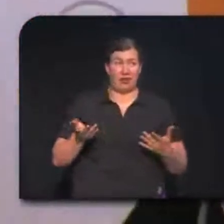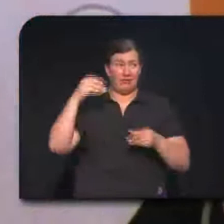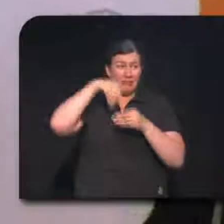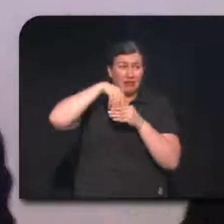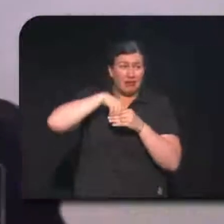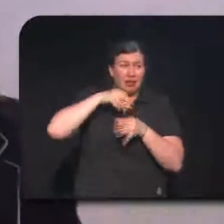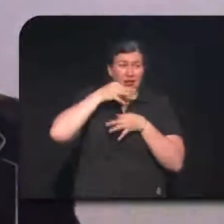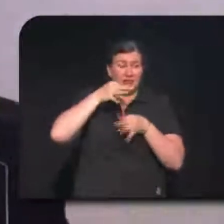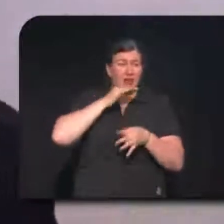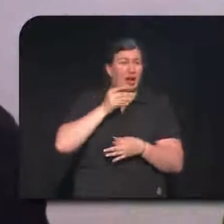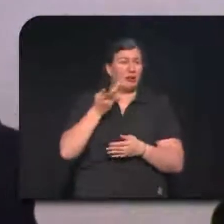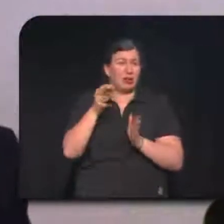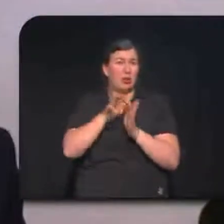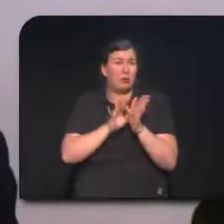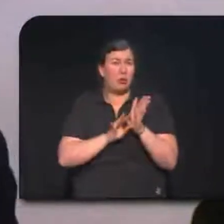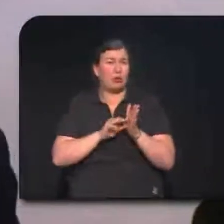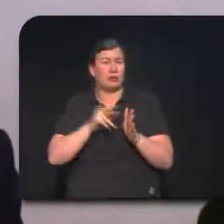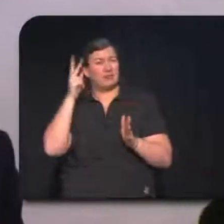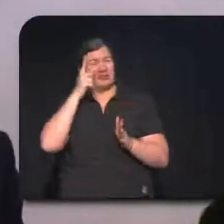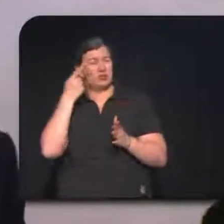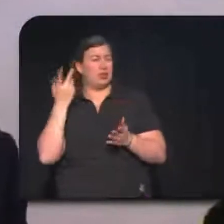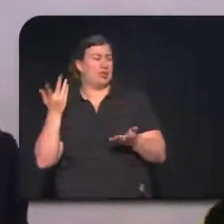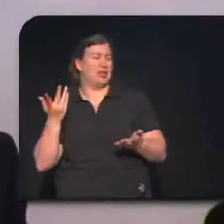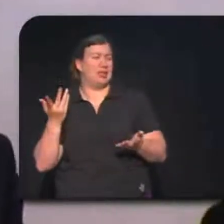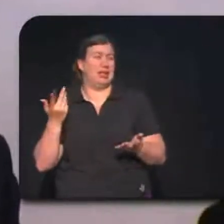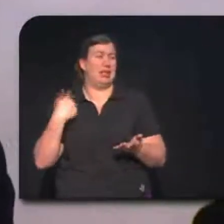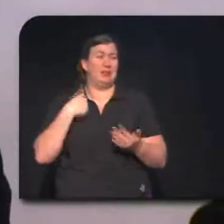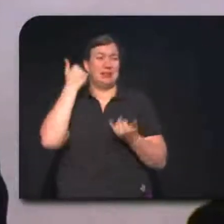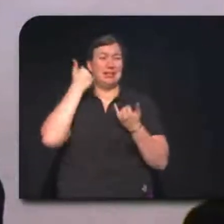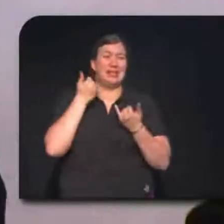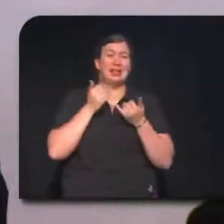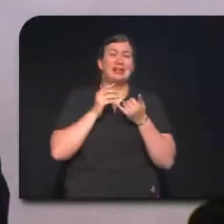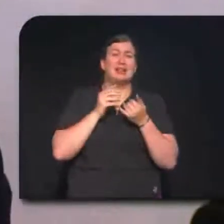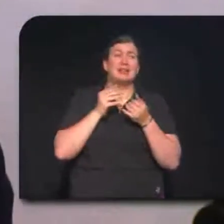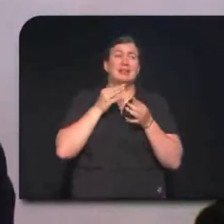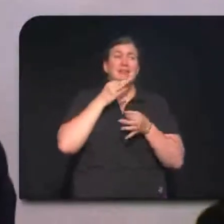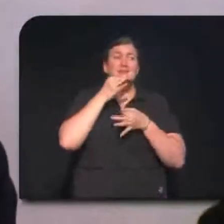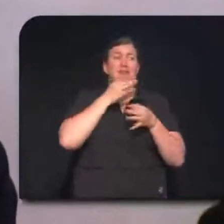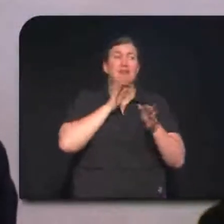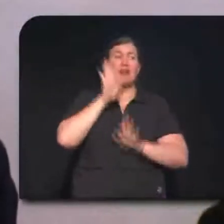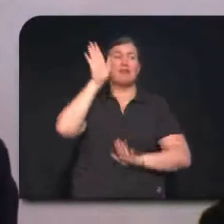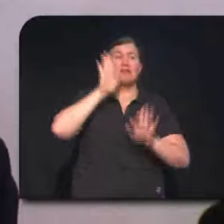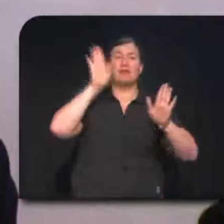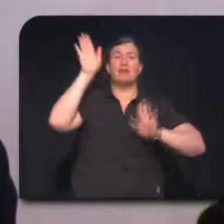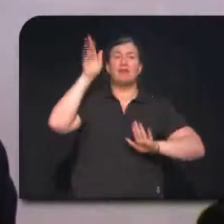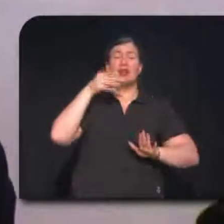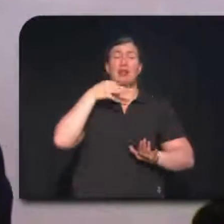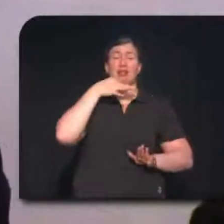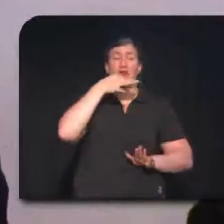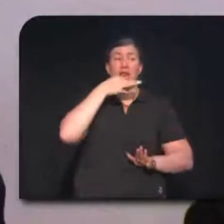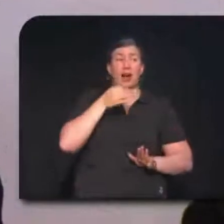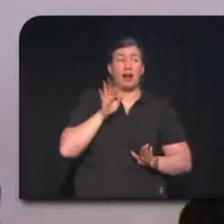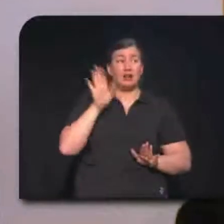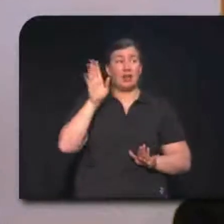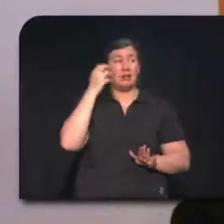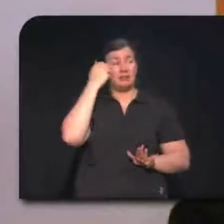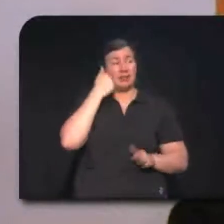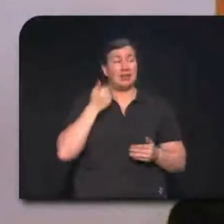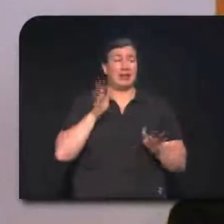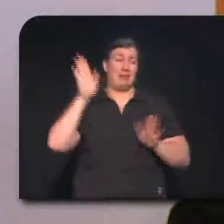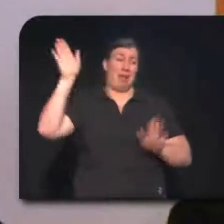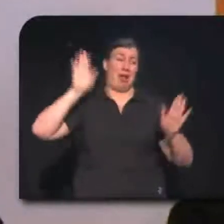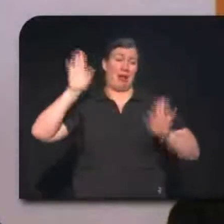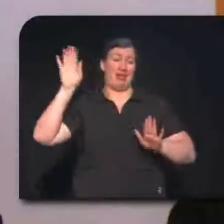in der Vorstellung drin waren bitte hebt jetzt eure Hände wenn ihr fragen habt weil ich habe schon das Gefühl dass da wieder einige pro contra Beträge in der Schlange sind